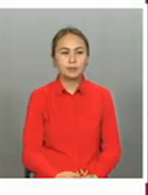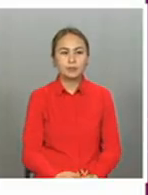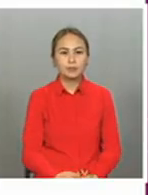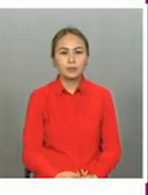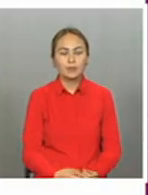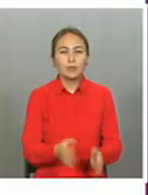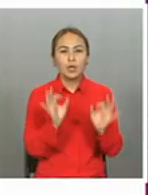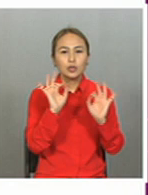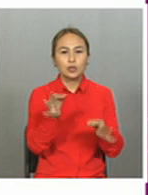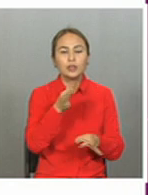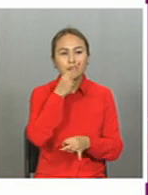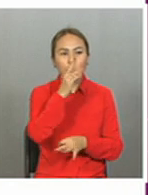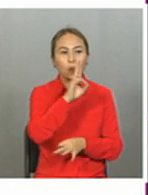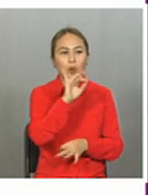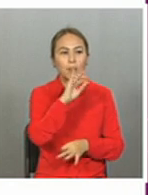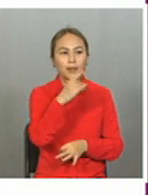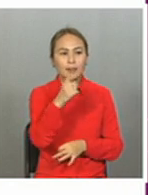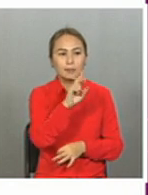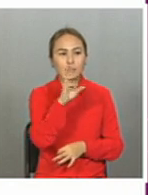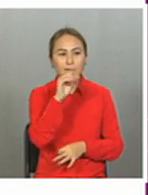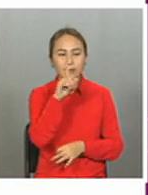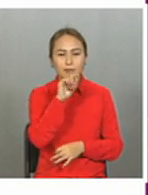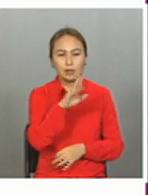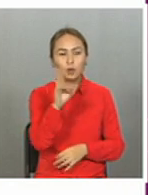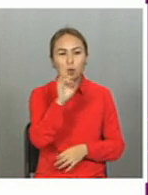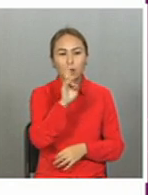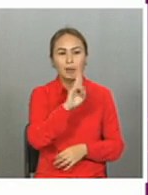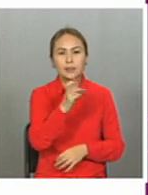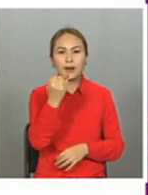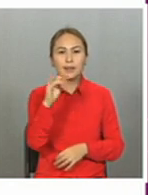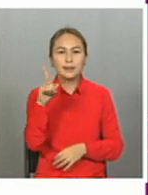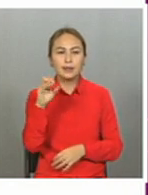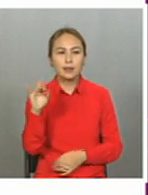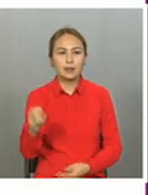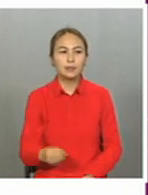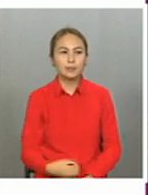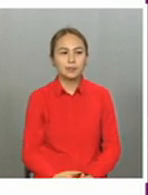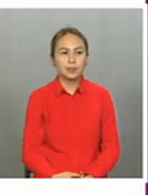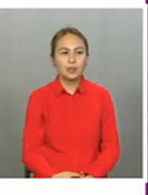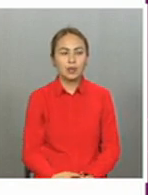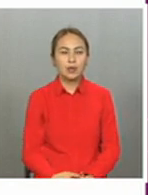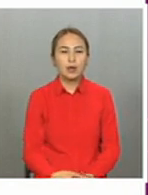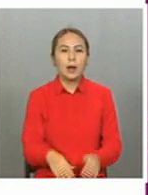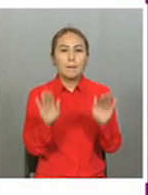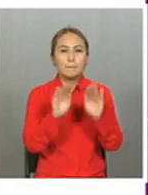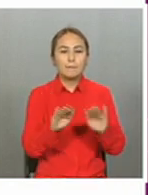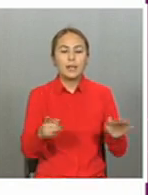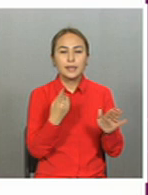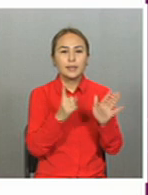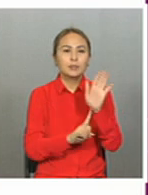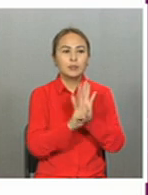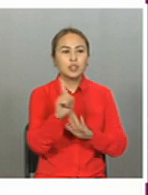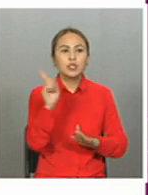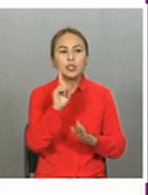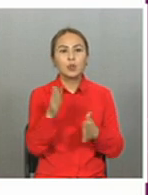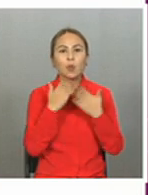Дұрыс айтасыңдар, Құрманғазы Бекзат, Құрманғазы Айзере. Балалар, ең бірінші мен нені